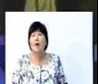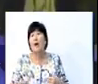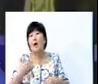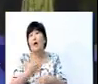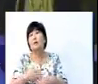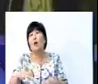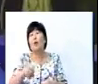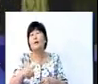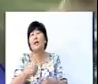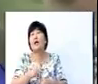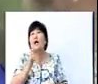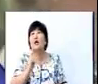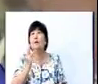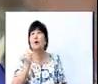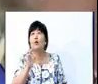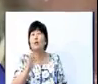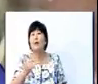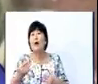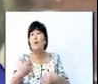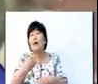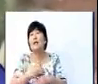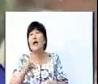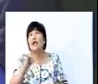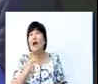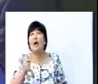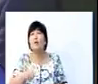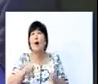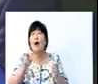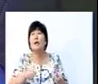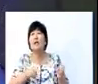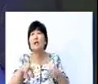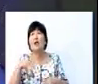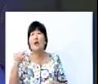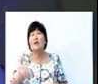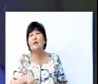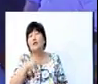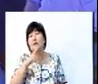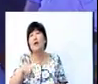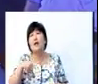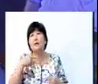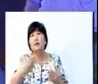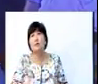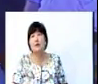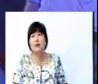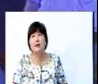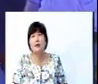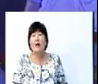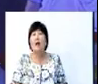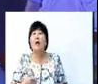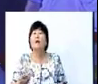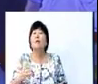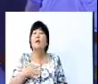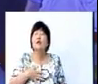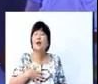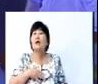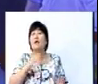Спектакльді облыс әкімі Қырымбек Көшербаев және пьесаның авторы Иран Ғайып арнайы келіп тамашалап, жылы лебізін білдірді. Сасқанға сайы болып, асқанға